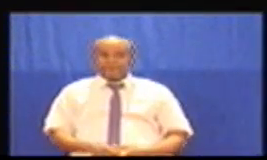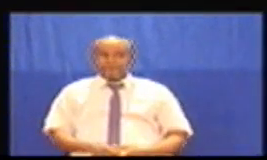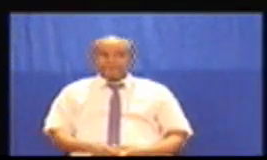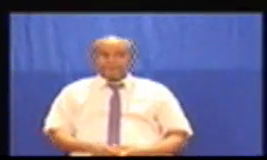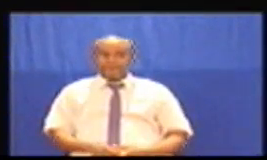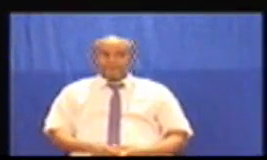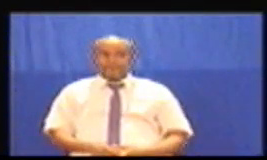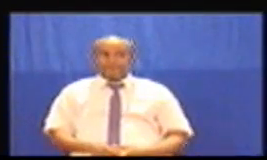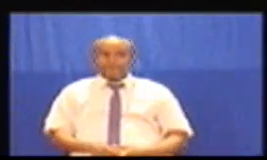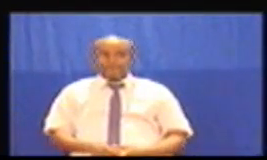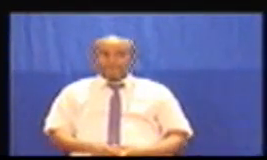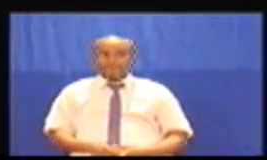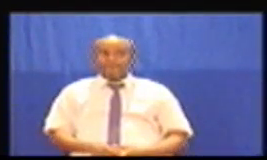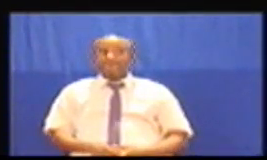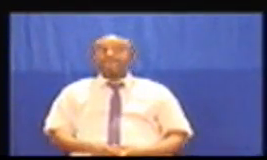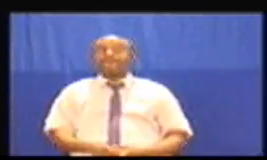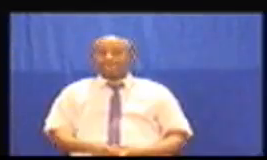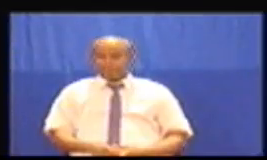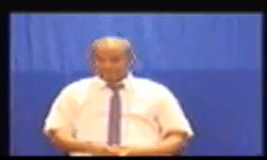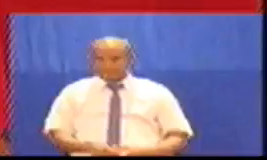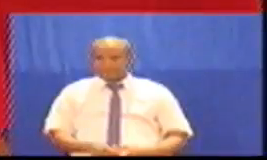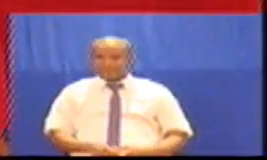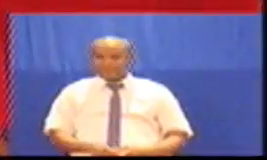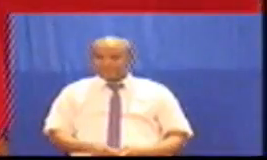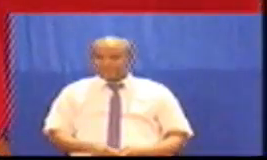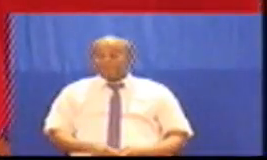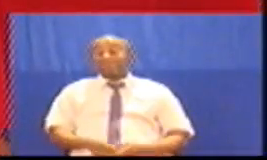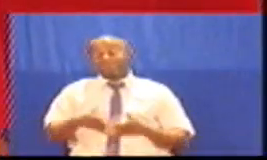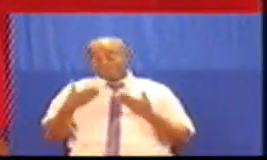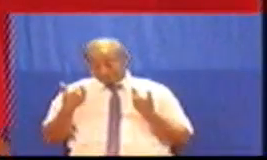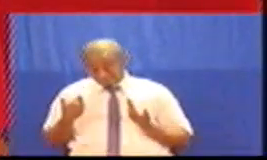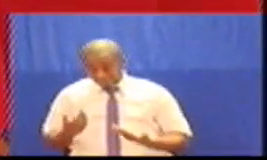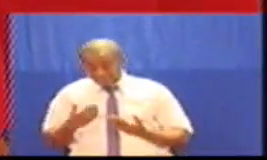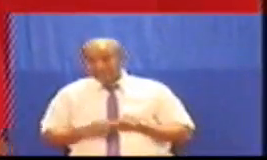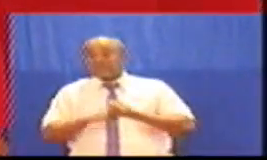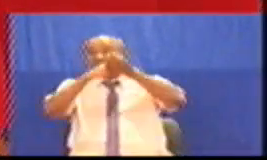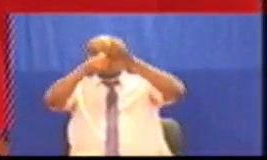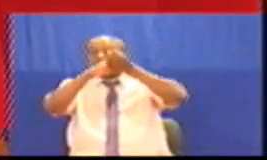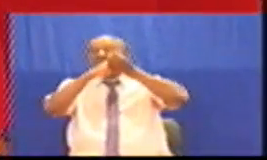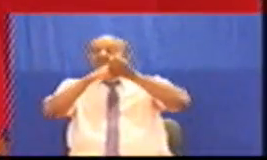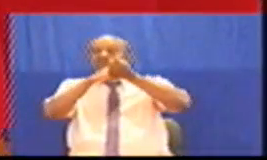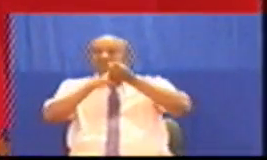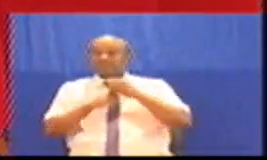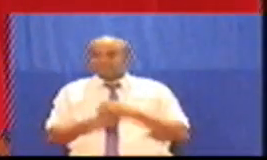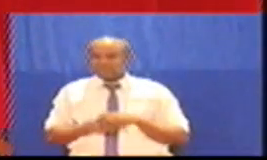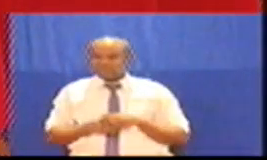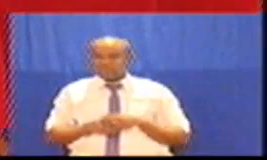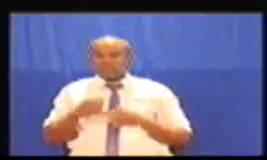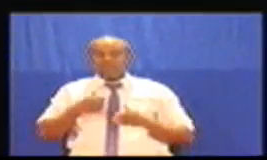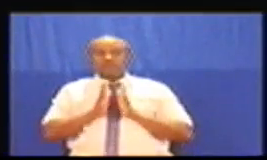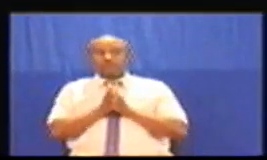Asante sana Mheshimiwa Waziri, hoja imetolewa na imeungwa mkono overwhelmingly. Tunakushukuru